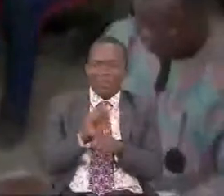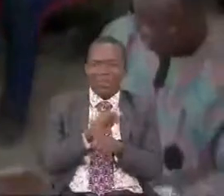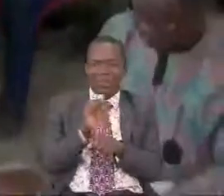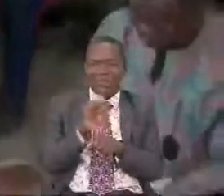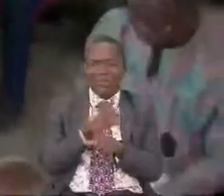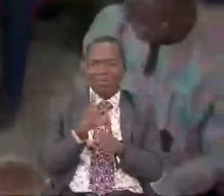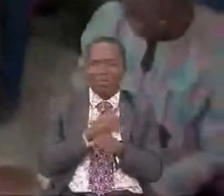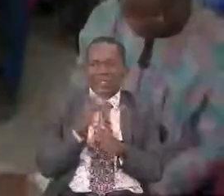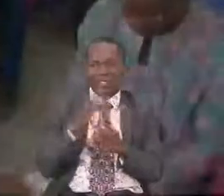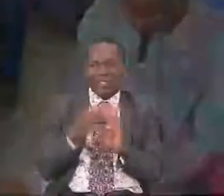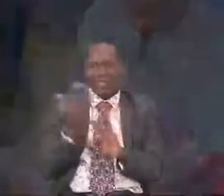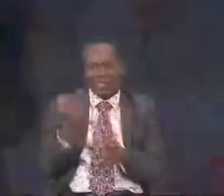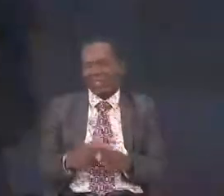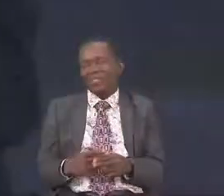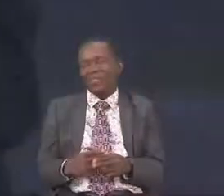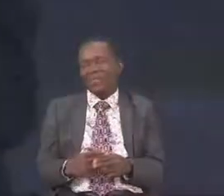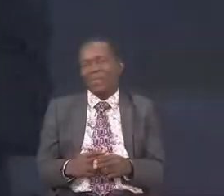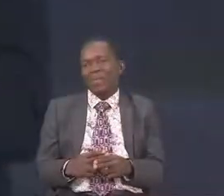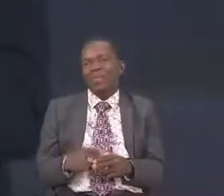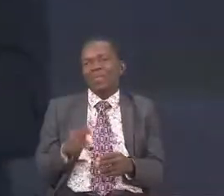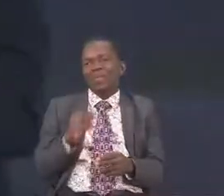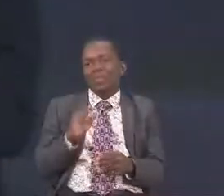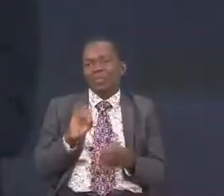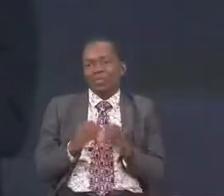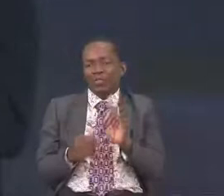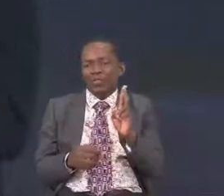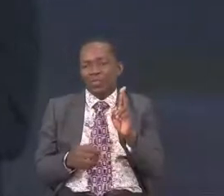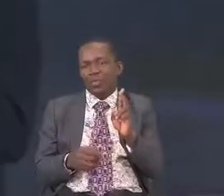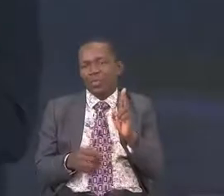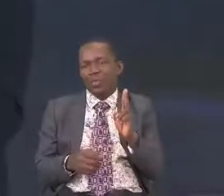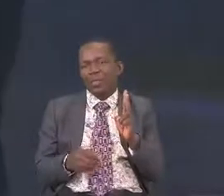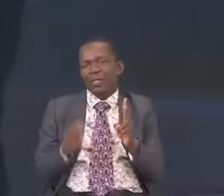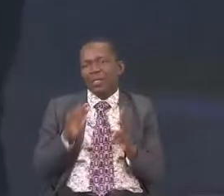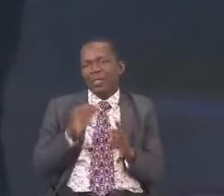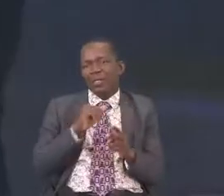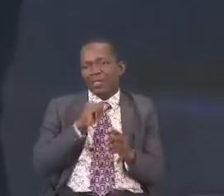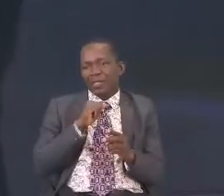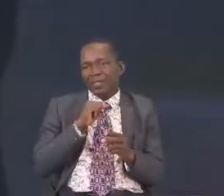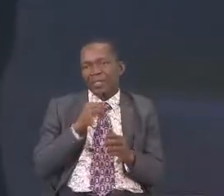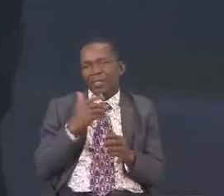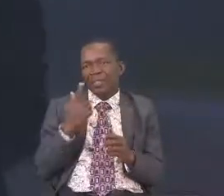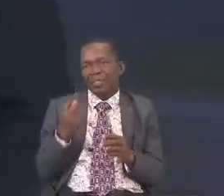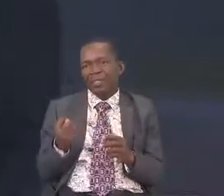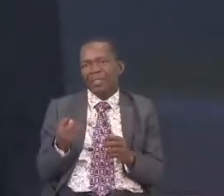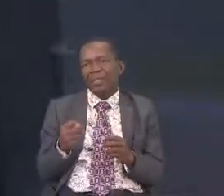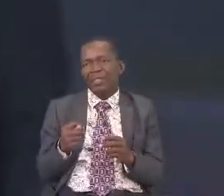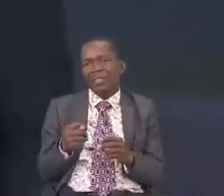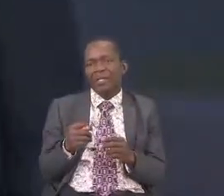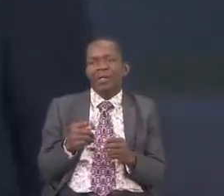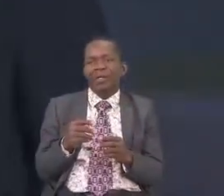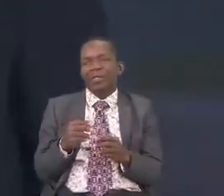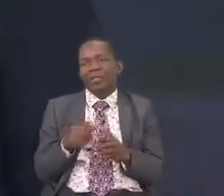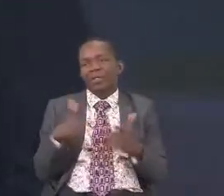Deuxième élément, la protection inattaquable de Dieu pour les laborieux fervents.